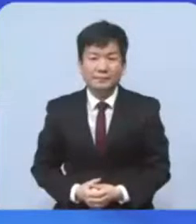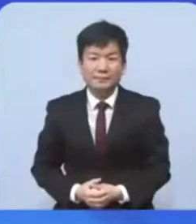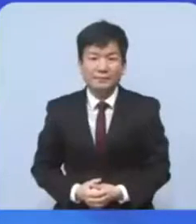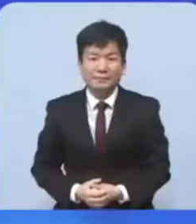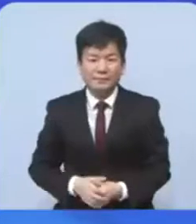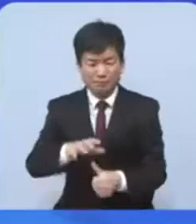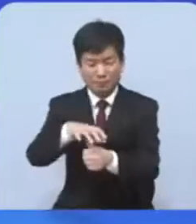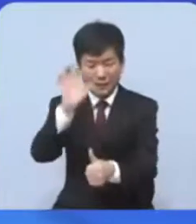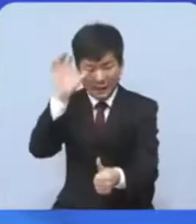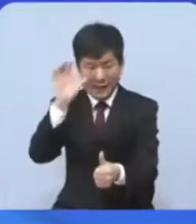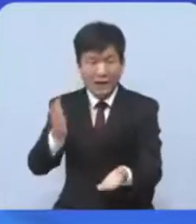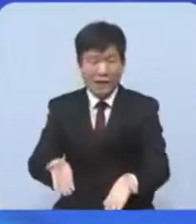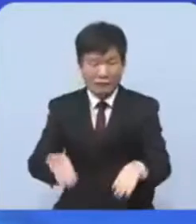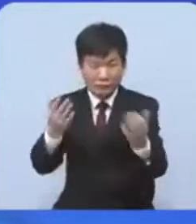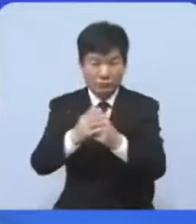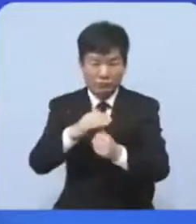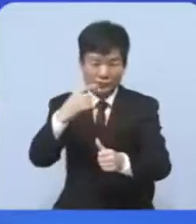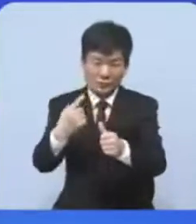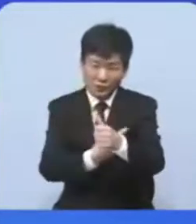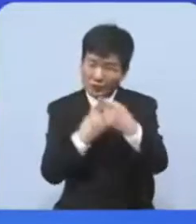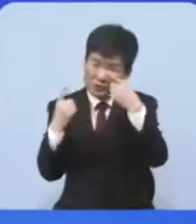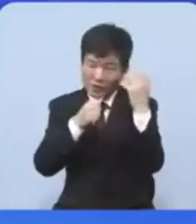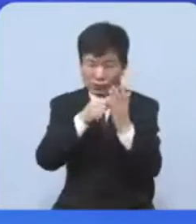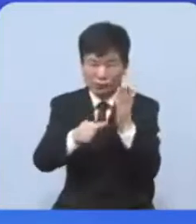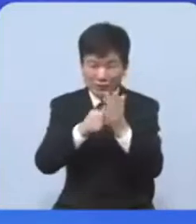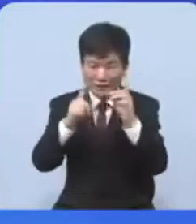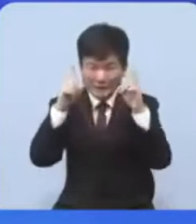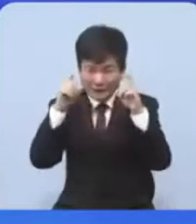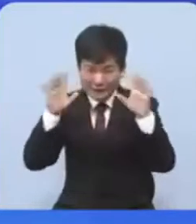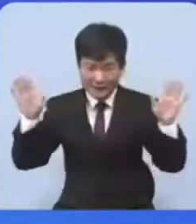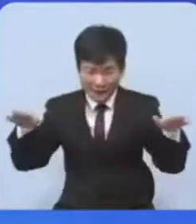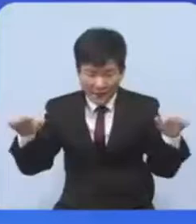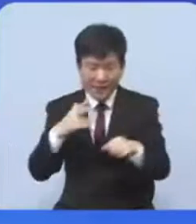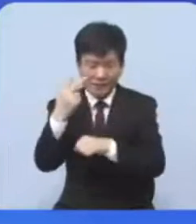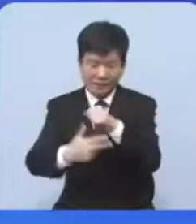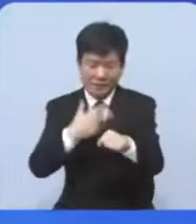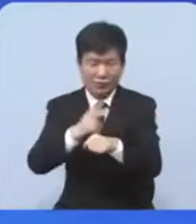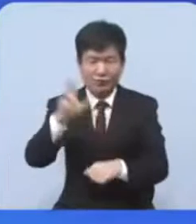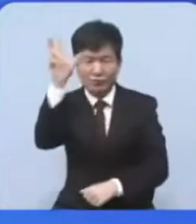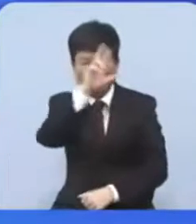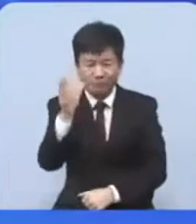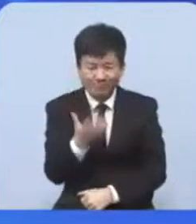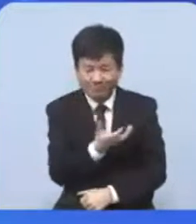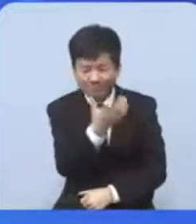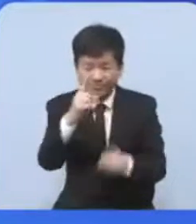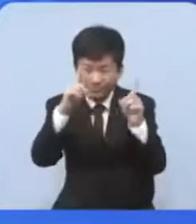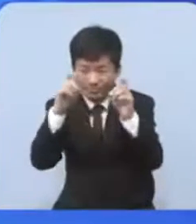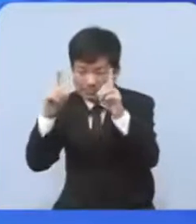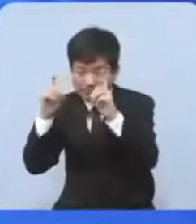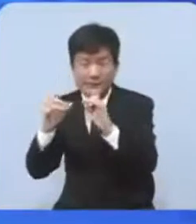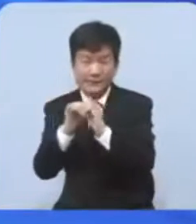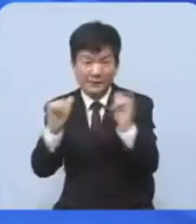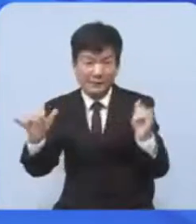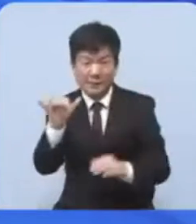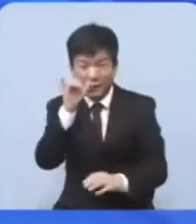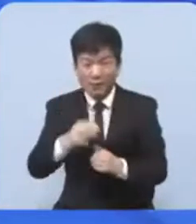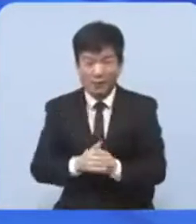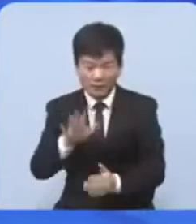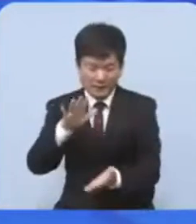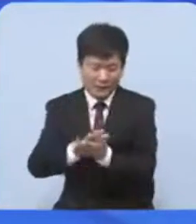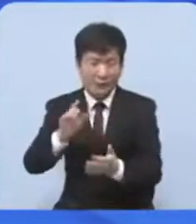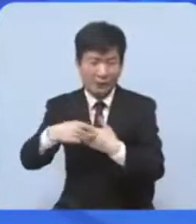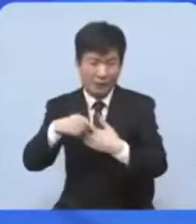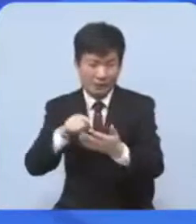자연으로 방사된 천연 개념을 황 3의 모습을 담기 위해 7년 동안 전국을 찾아다닌 사진작가가 있습니다 그리고 그